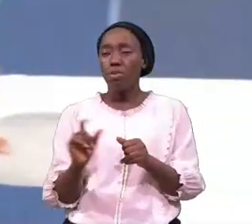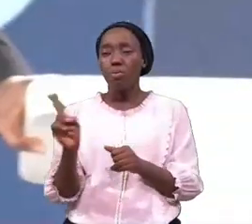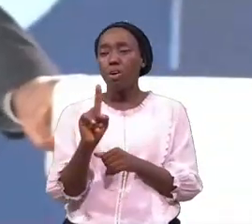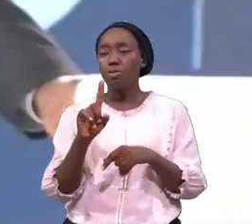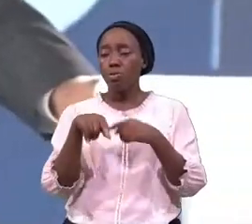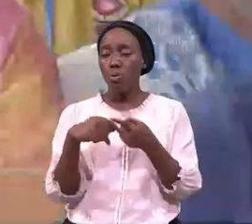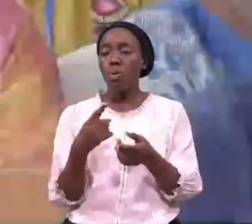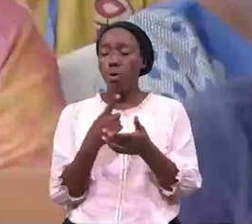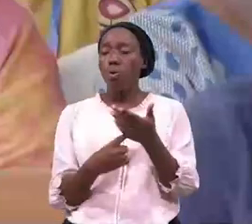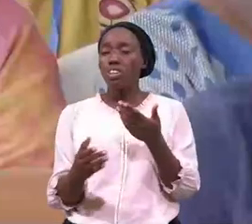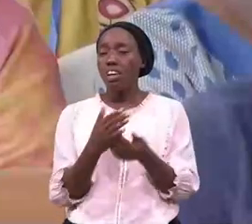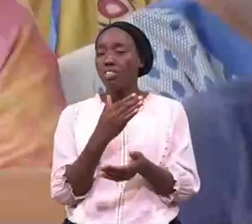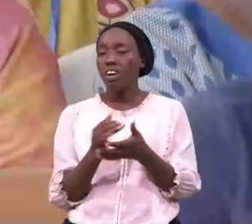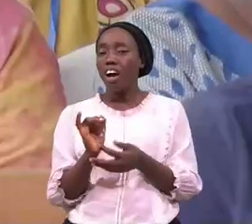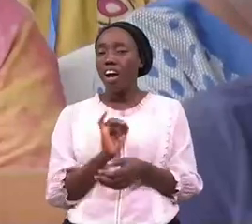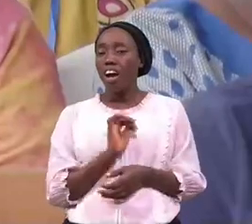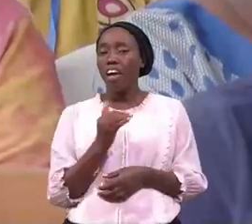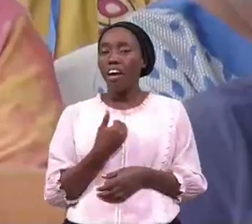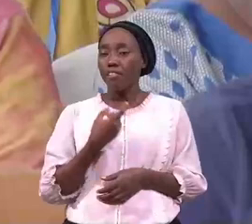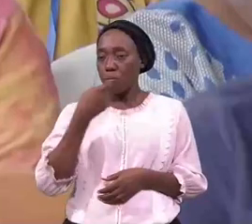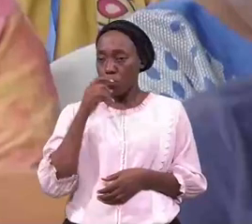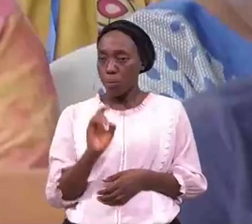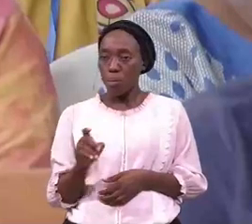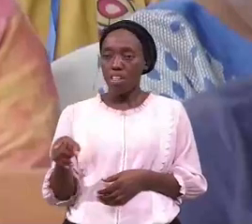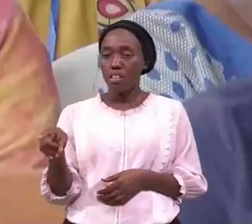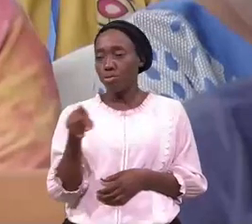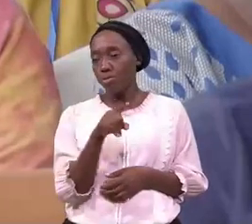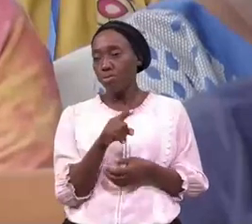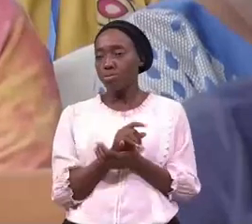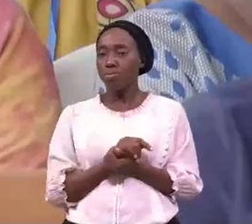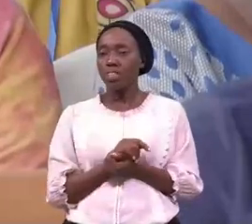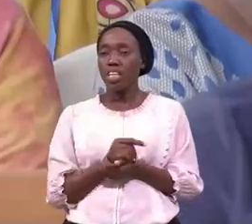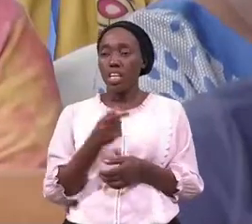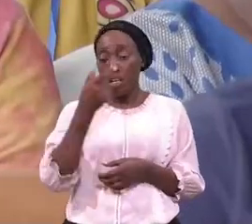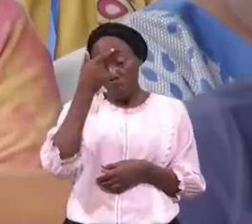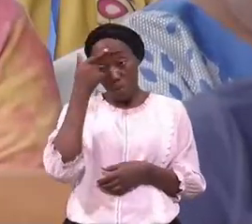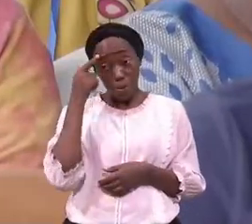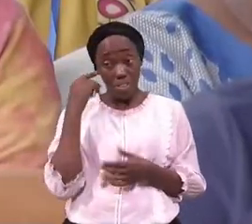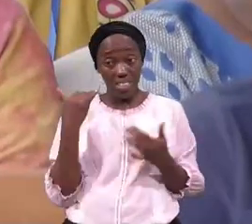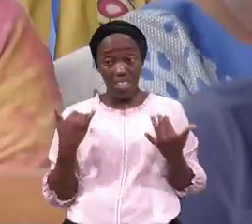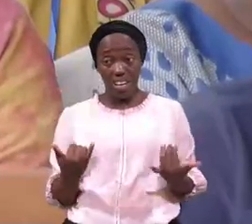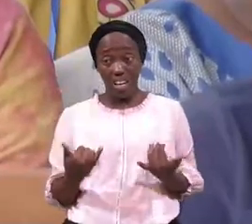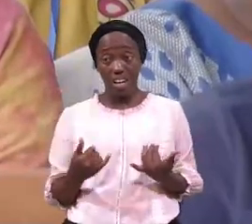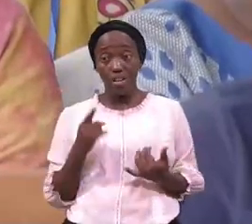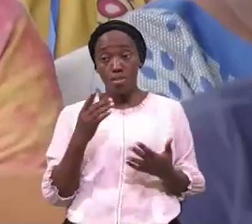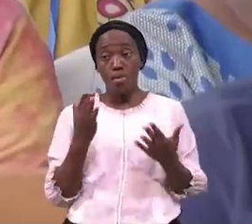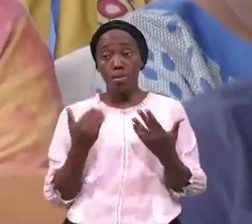Cette promesse repose sur le fait que vous enseignez, prêchez ce qui vous enseignez partout où vous allez.